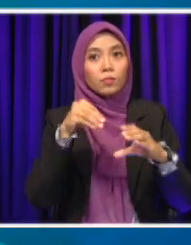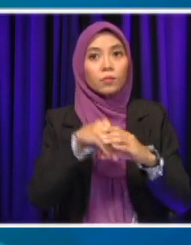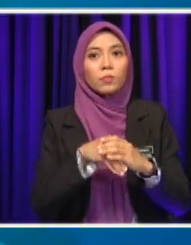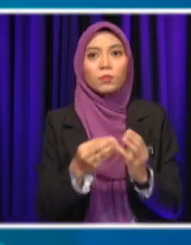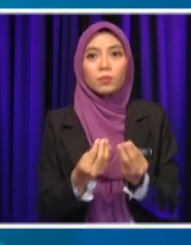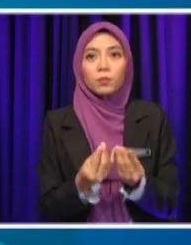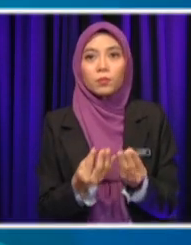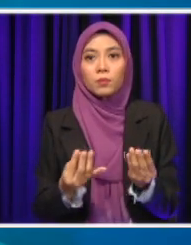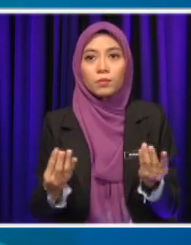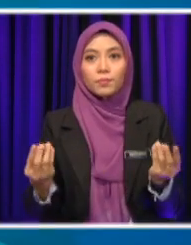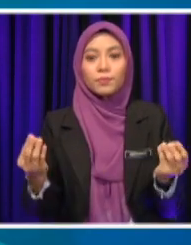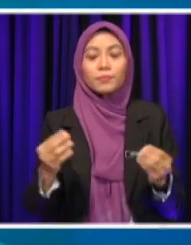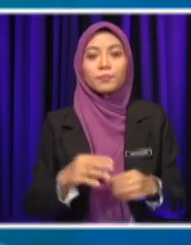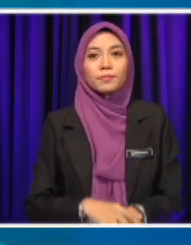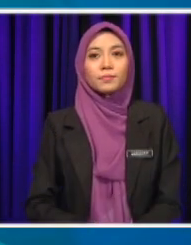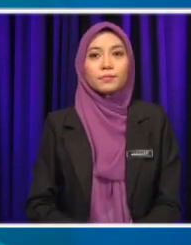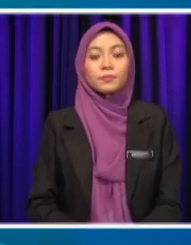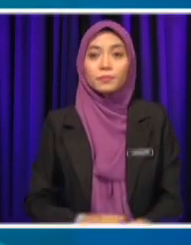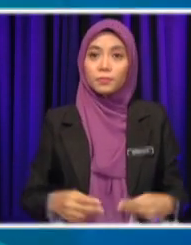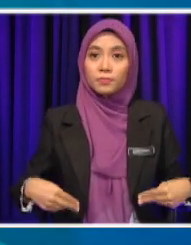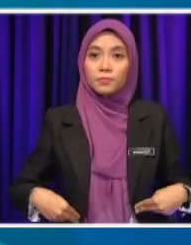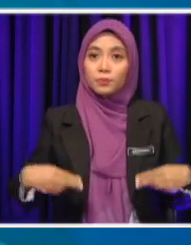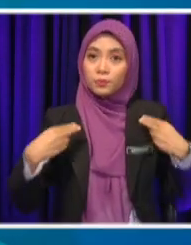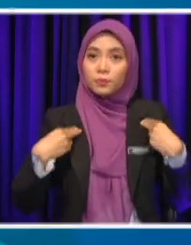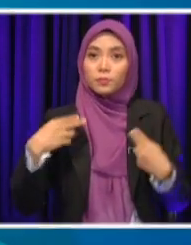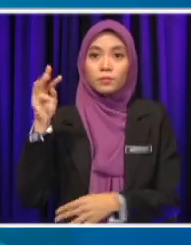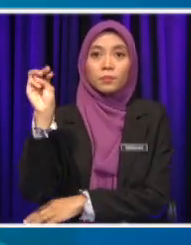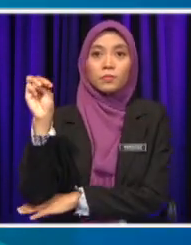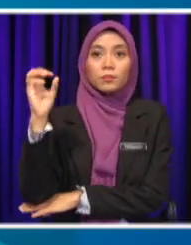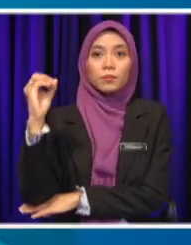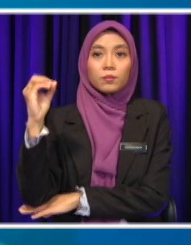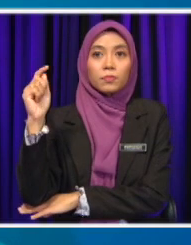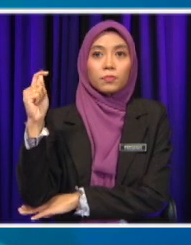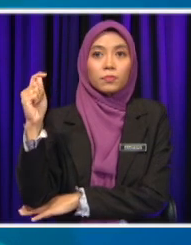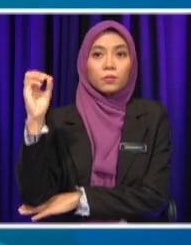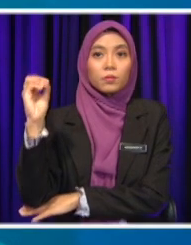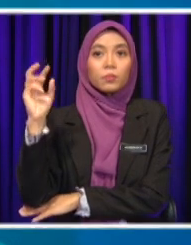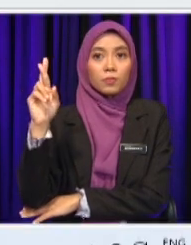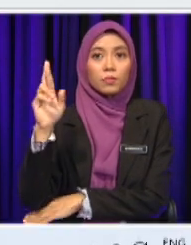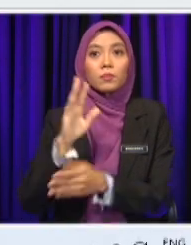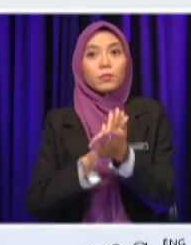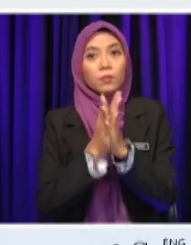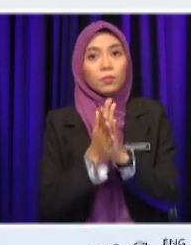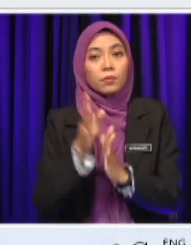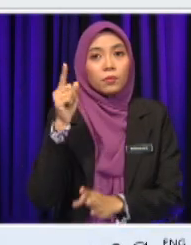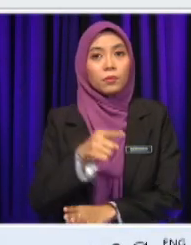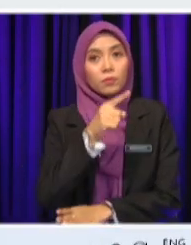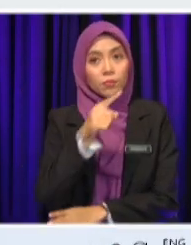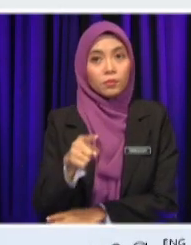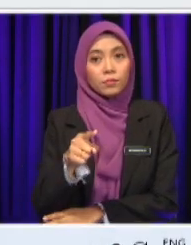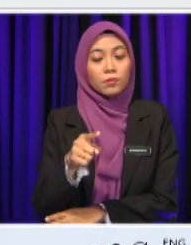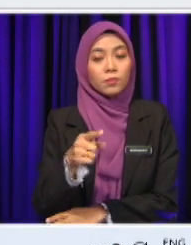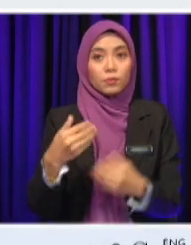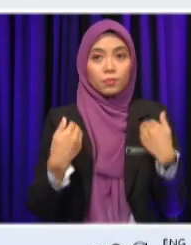motor. Kita akan hidupkan motor. Jadi, tanda pangkah dah ada. Bunyi buzzer dah